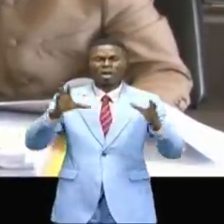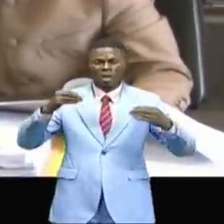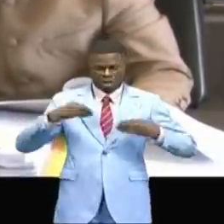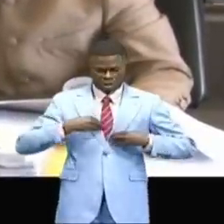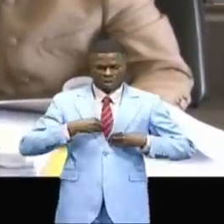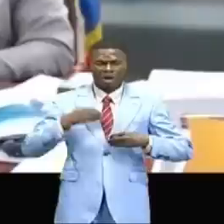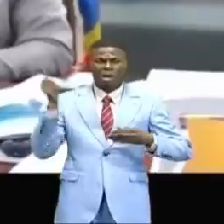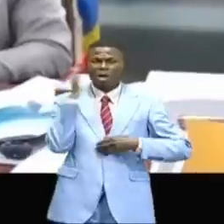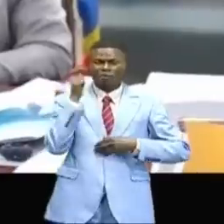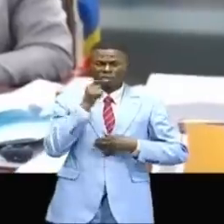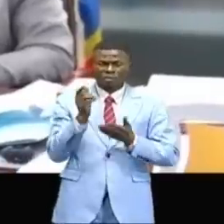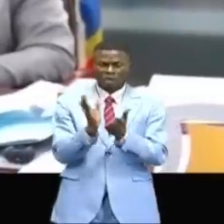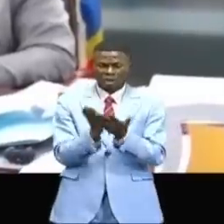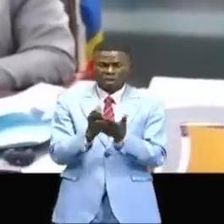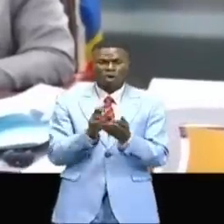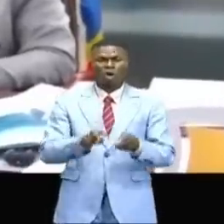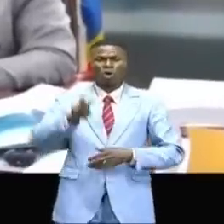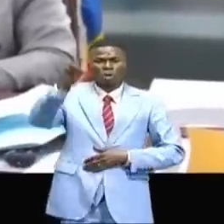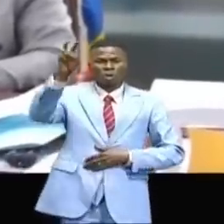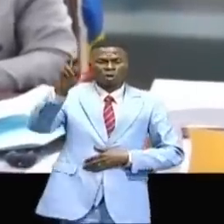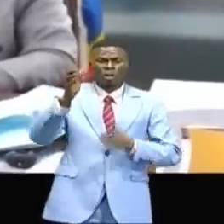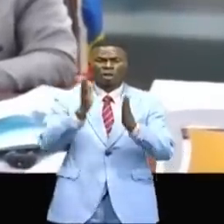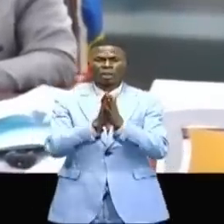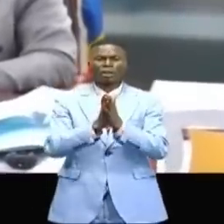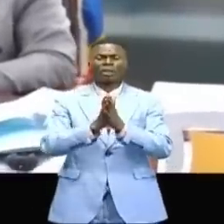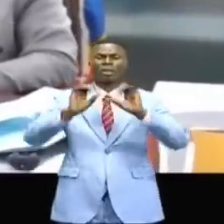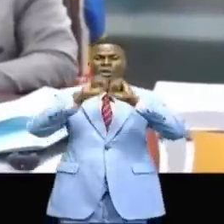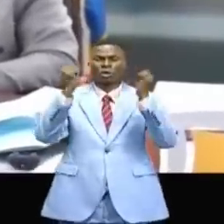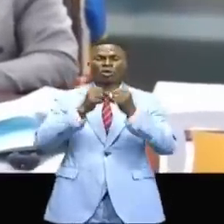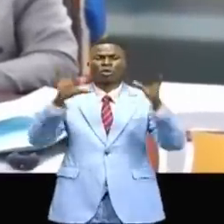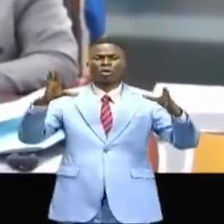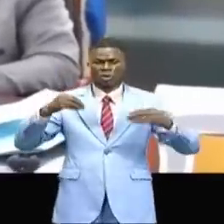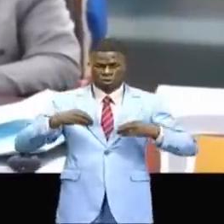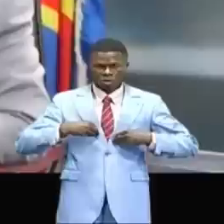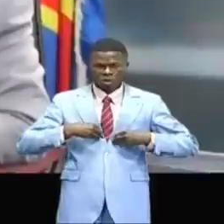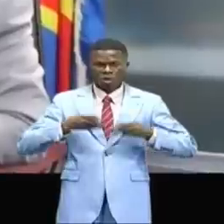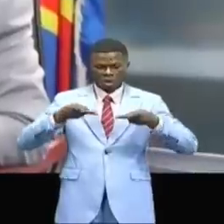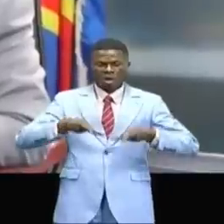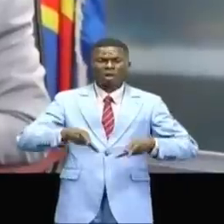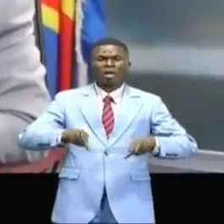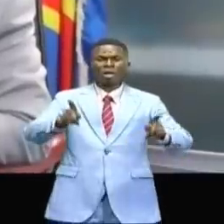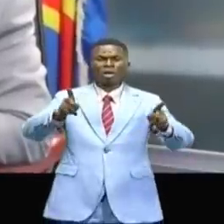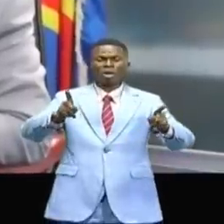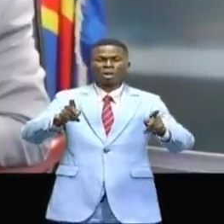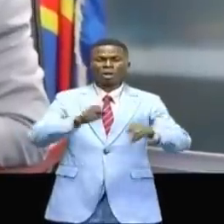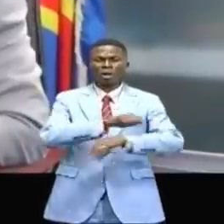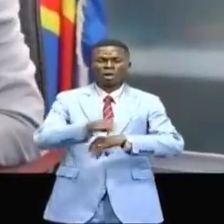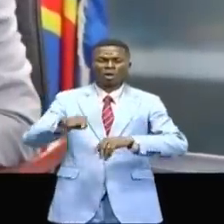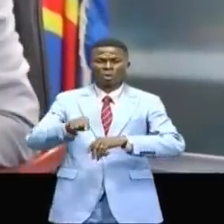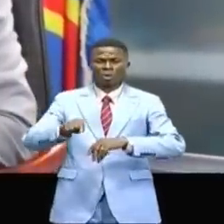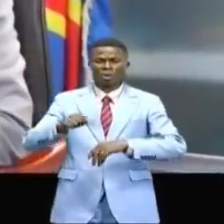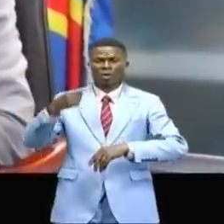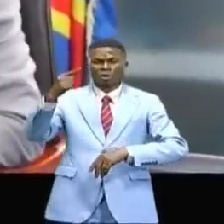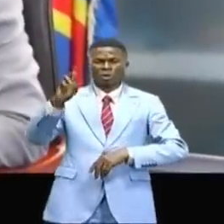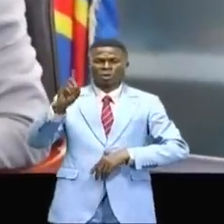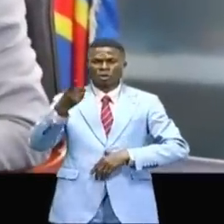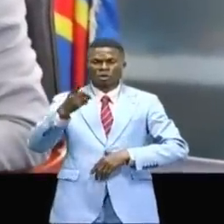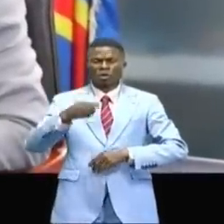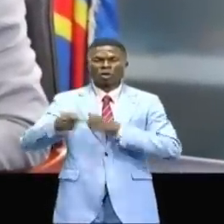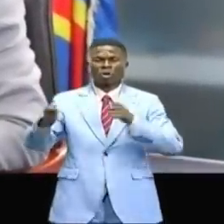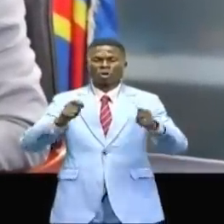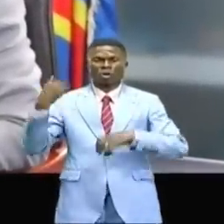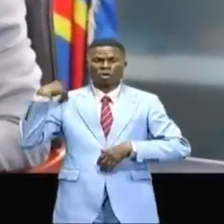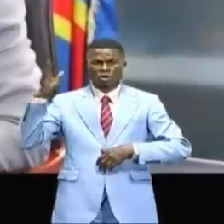ces documents de voyage, seules 10 sociétés ont été admises avec l'autorisation de la Direction générale du contrôle du marché